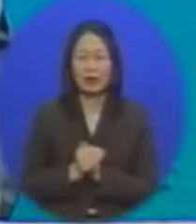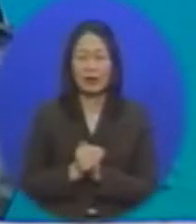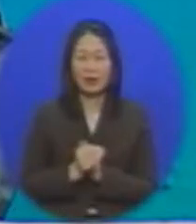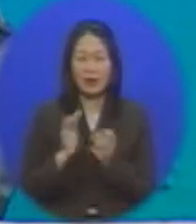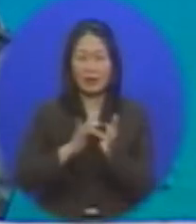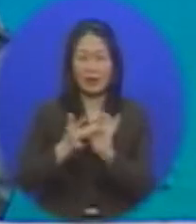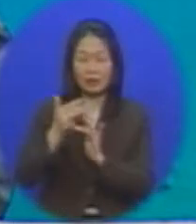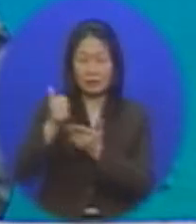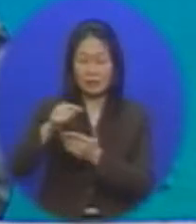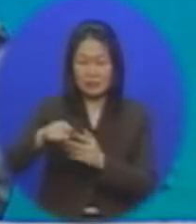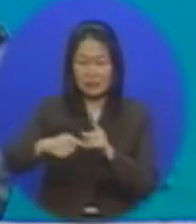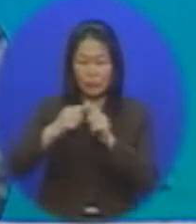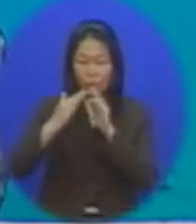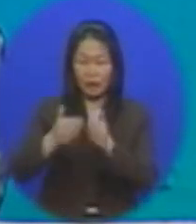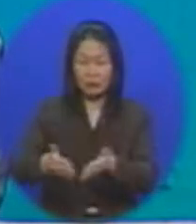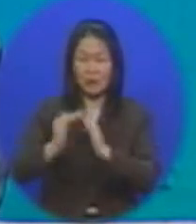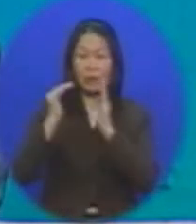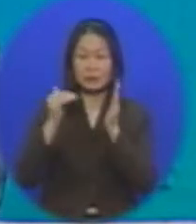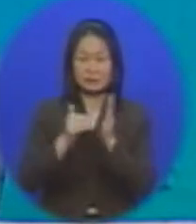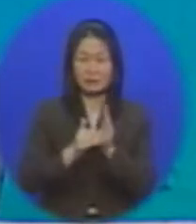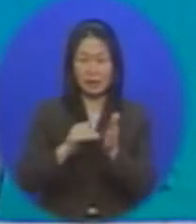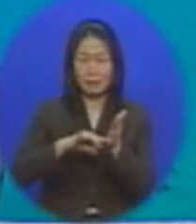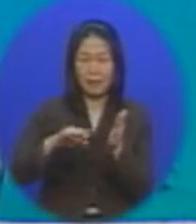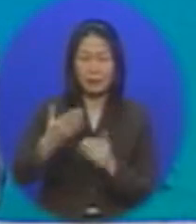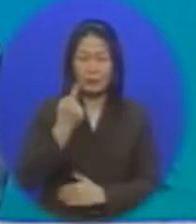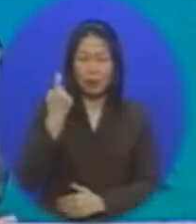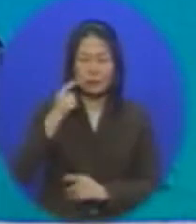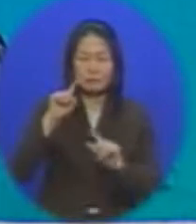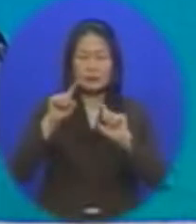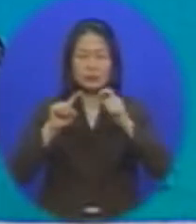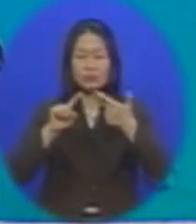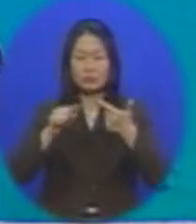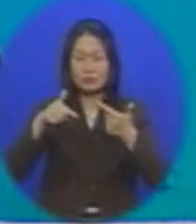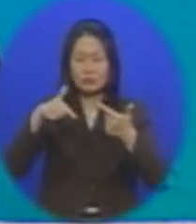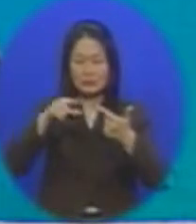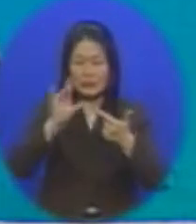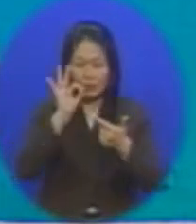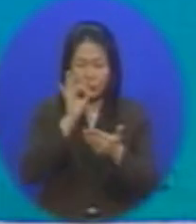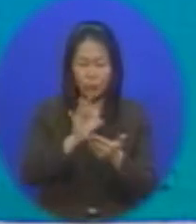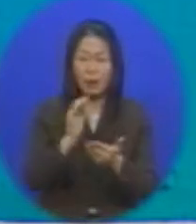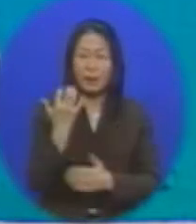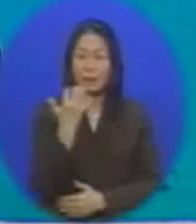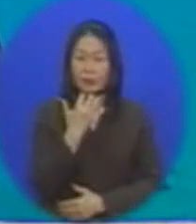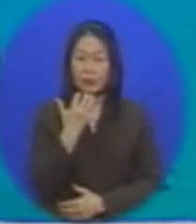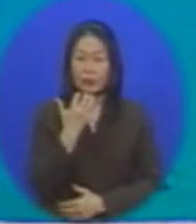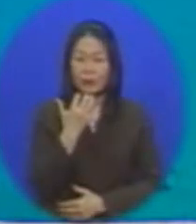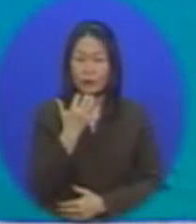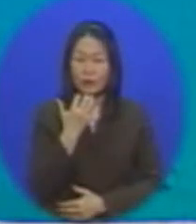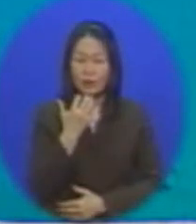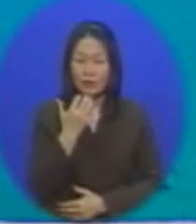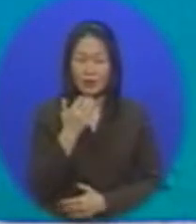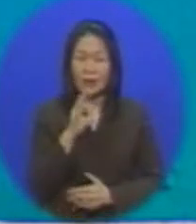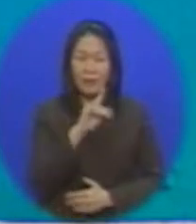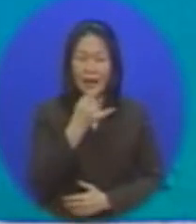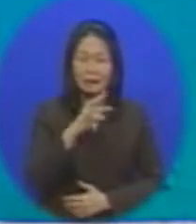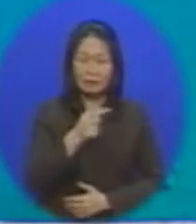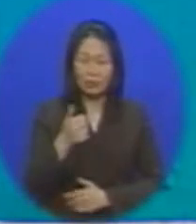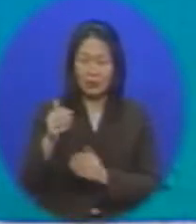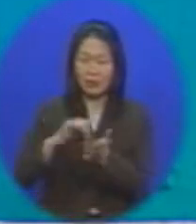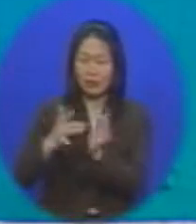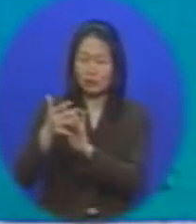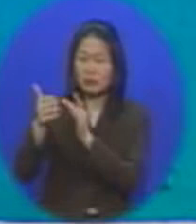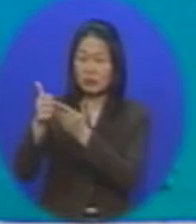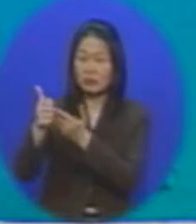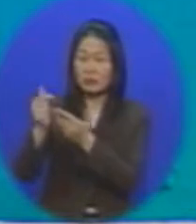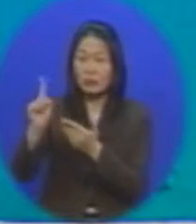주님이 교회를 세우셨습니다 마태복음 16장에 보면 베드로가 예수님에게 주는 그리스 식 5 살아계신